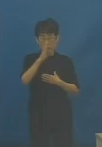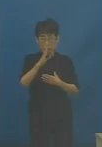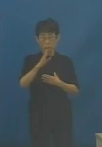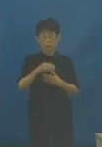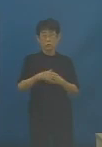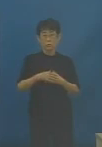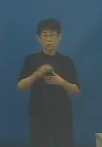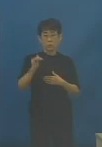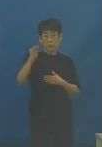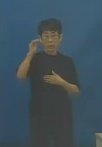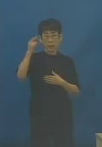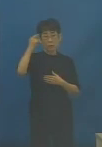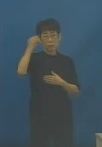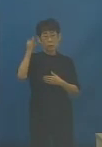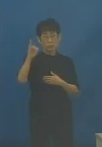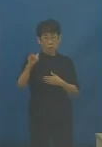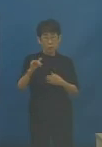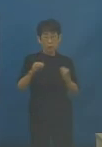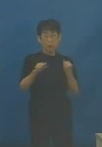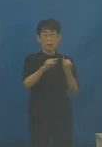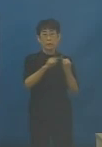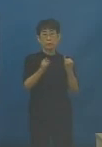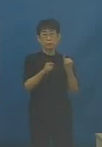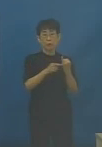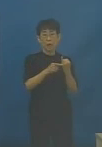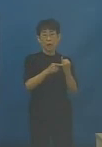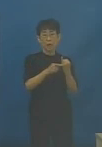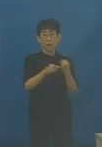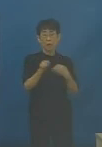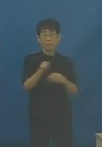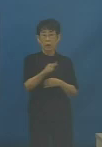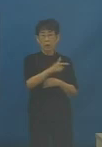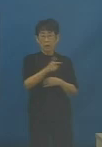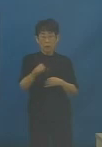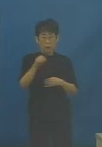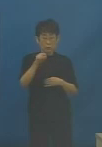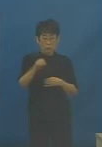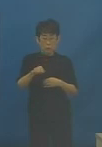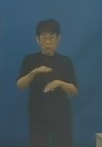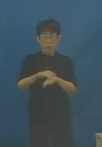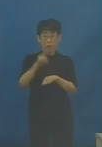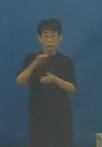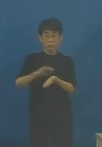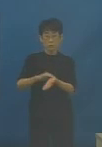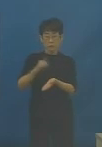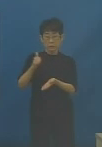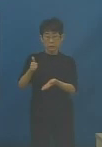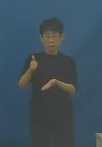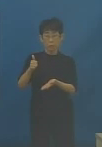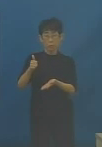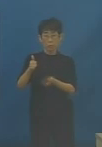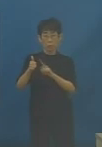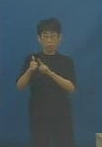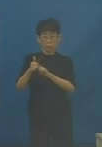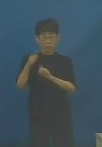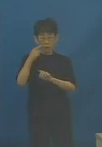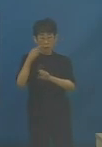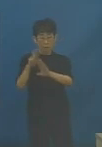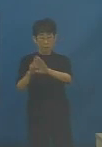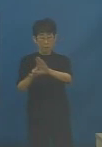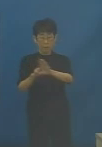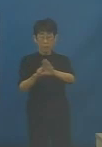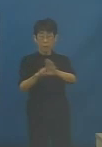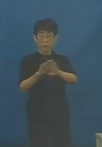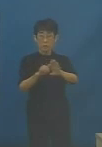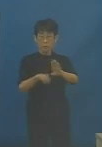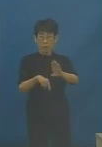ういうような方がいらっしゃいます。でこの辺をお医者さんの方で、最初にご覧いただきます。でこのお医者さんの方でご